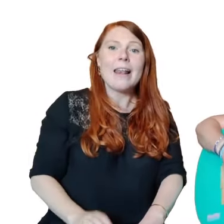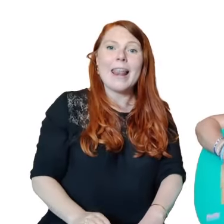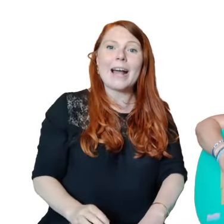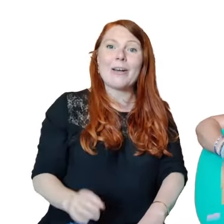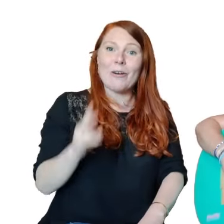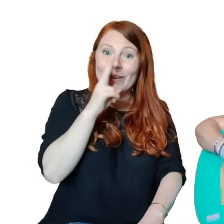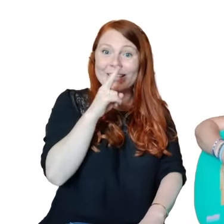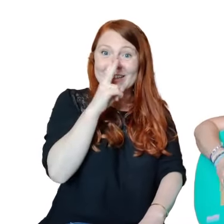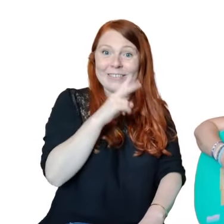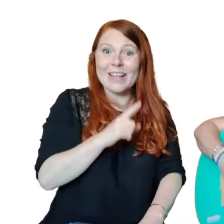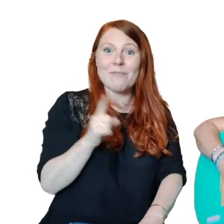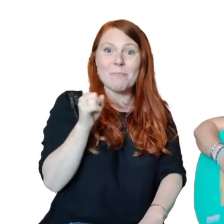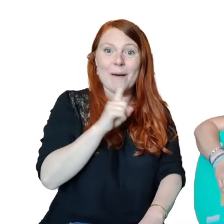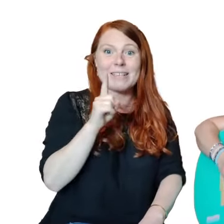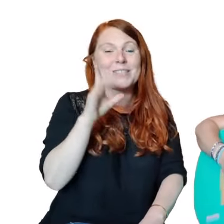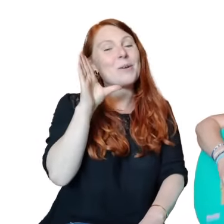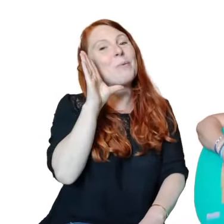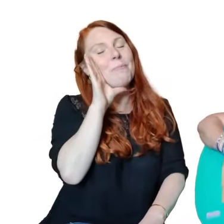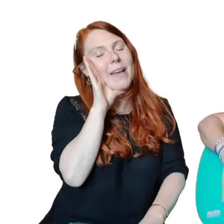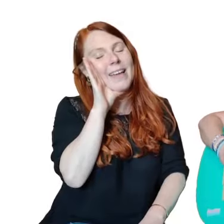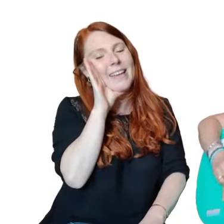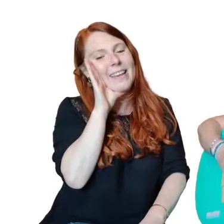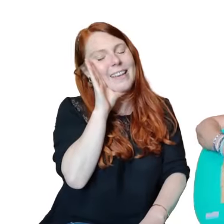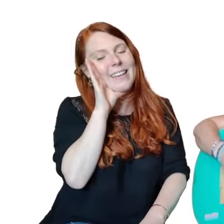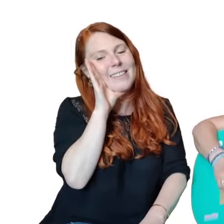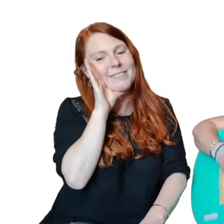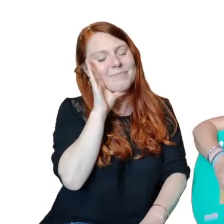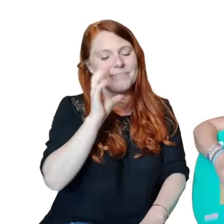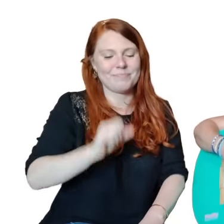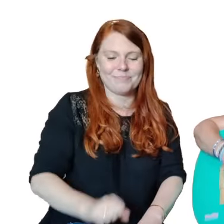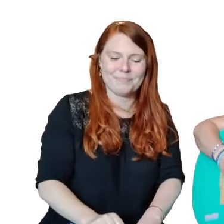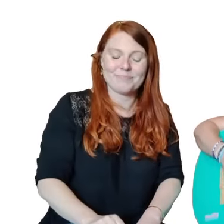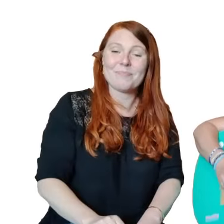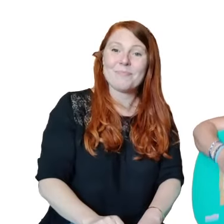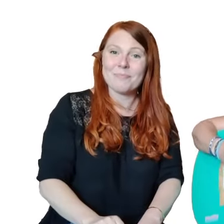l'oreille. La coquine n'avait pas sommeil.